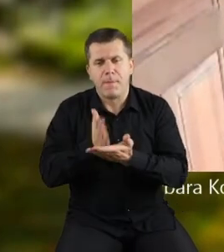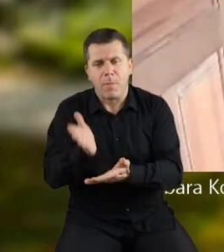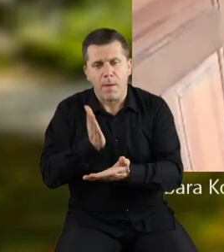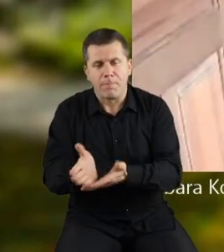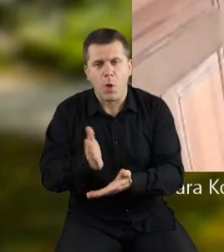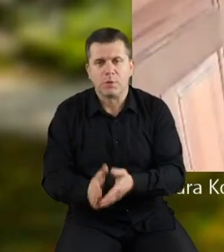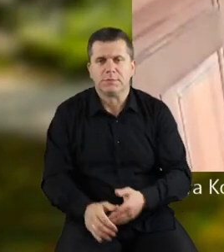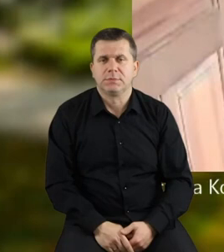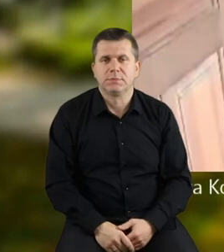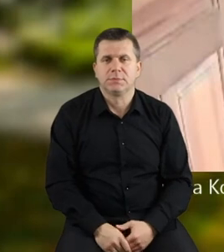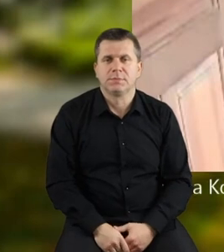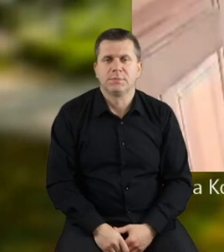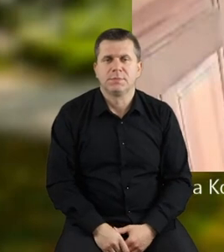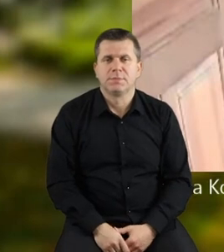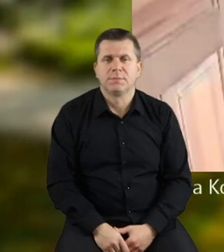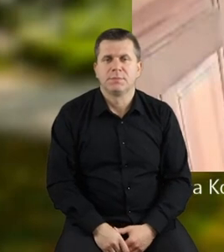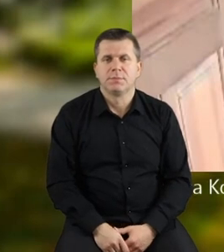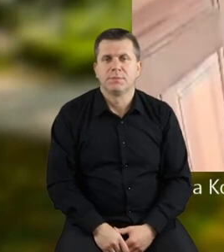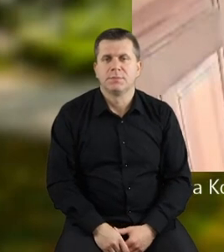bardziej pomocne.